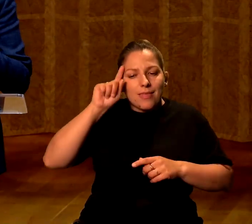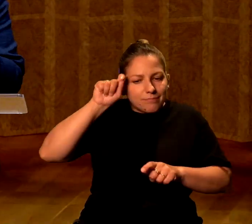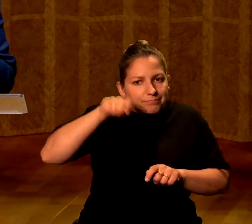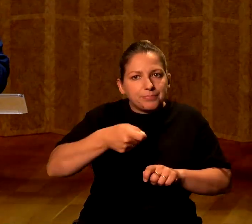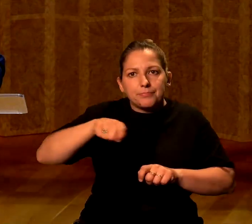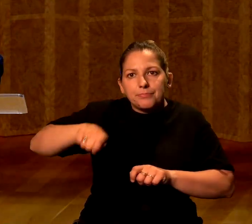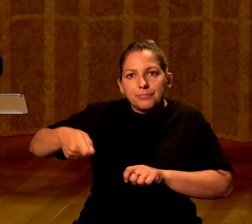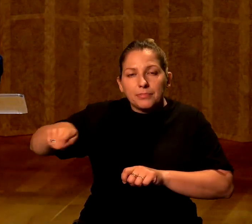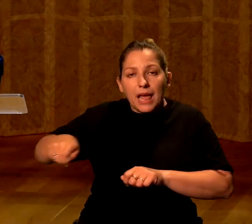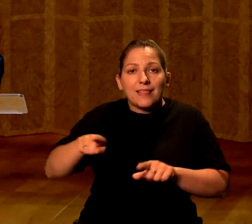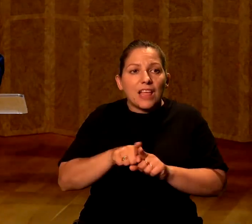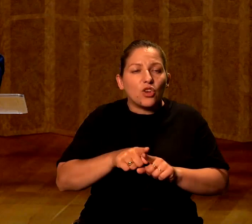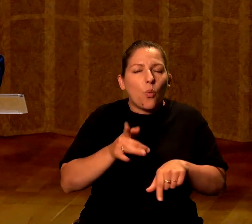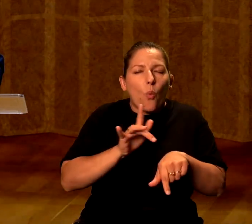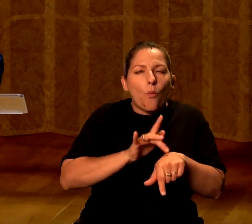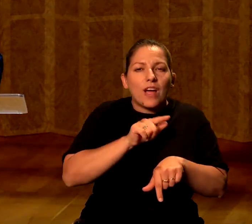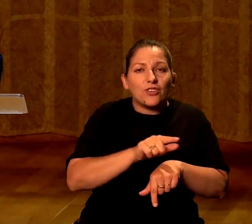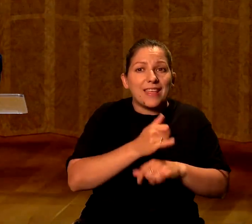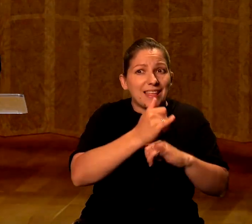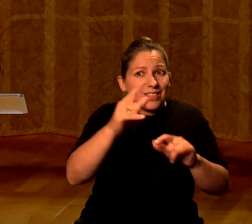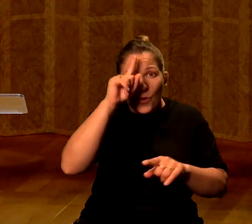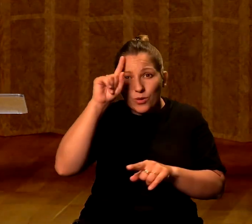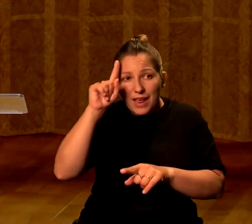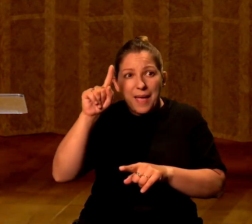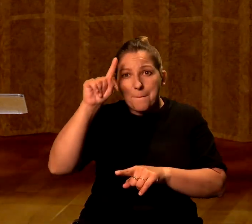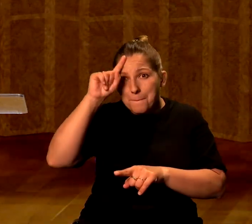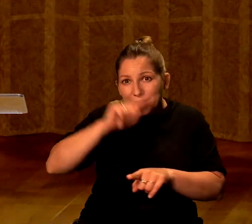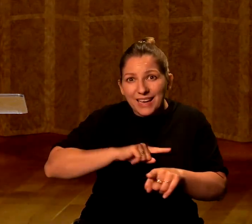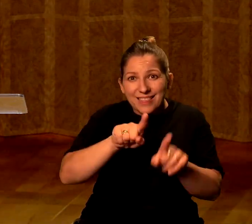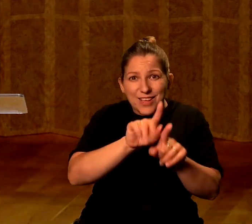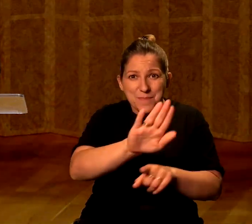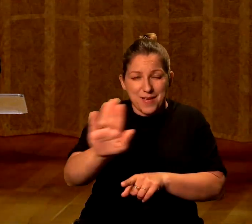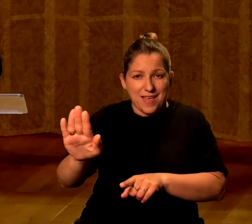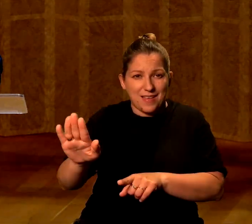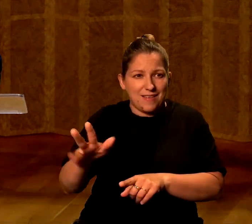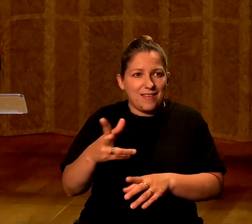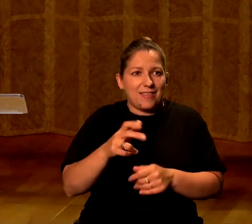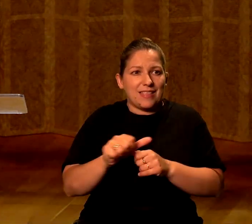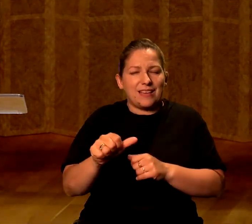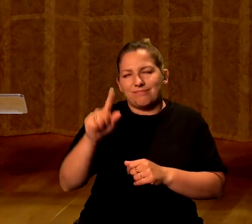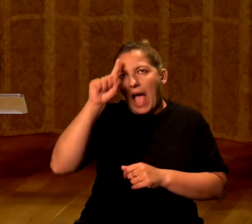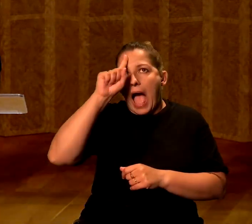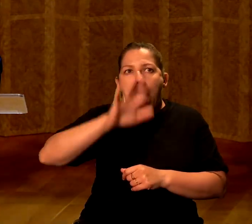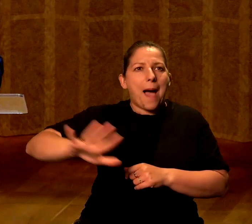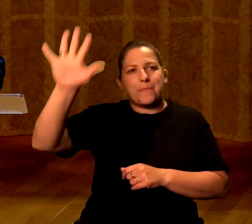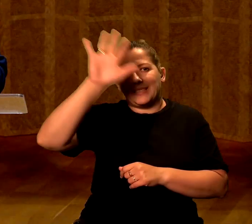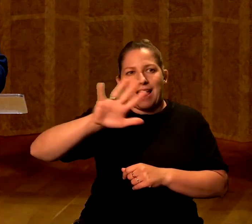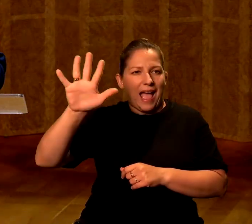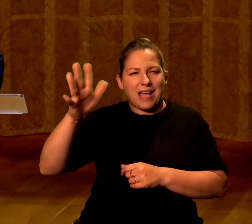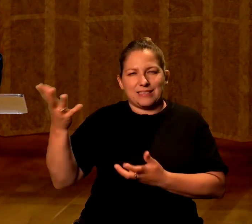Po drugie, żeby ich w ogóle uwrażliwić, że inni ludzie mają psychikę, że nie są aplikacjami, które będą